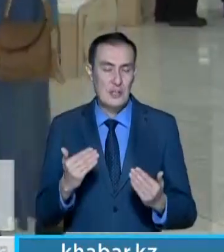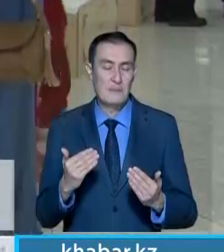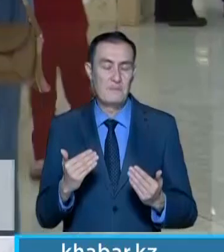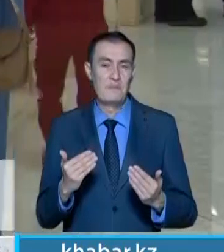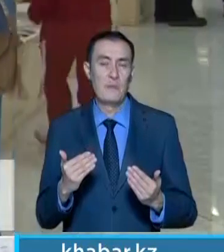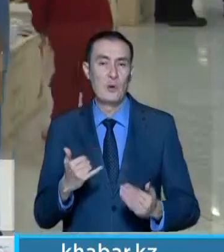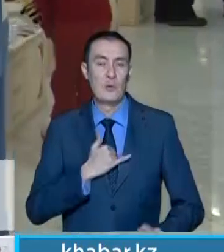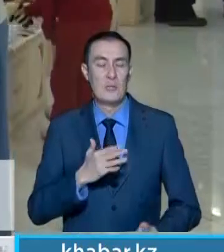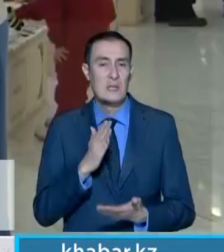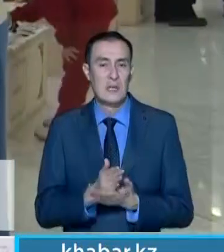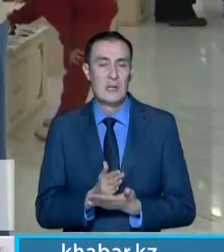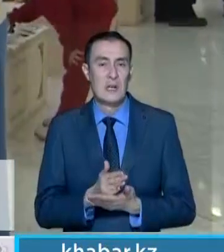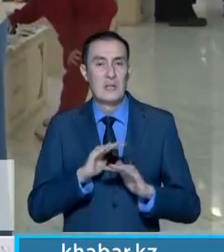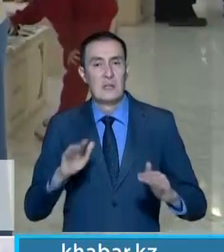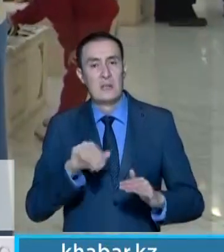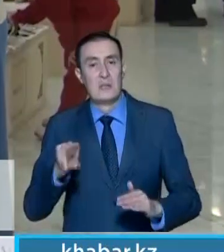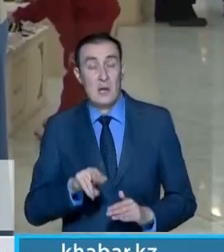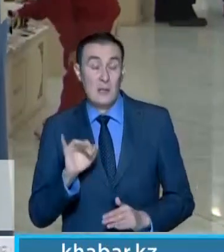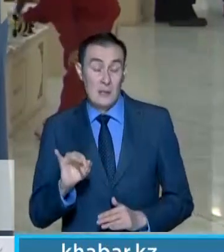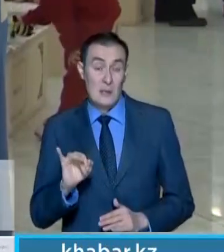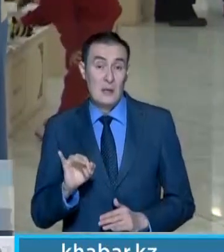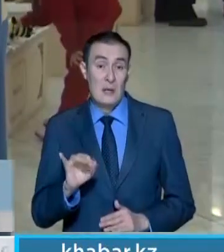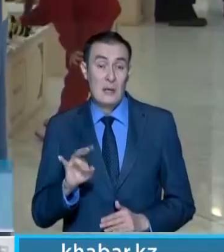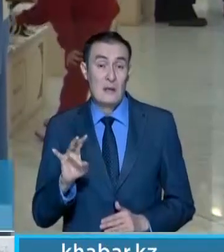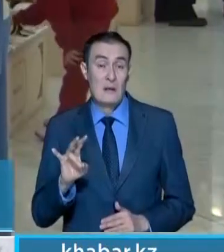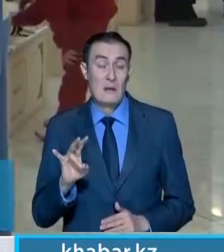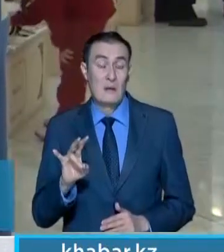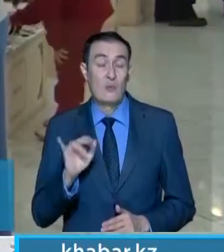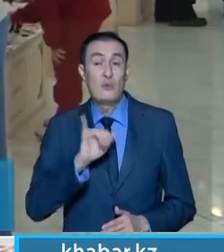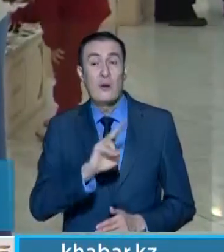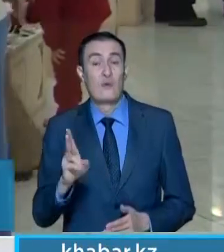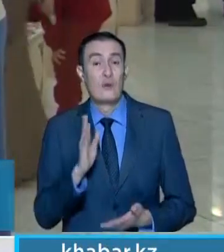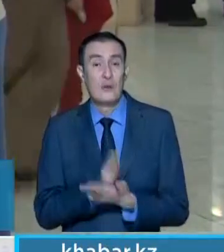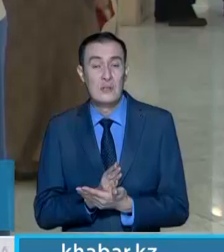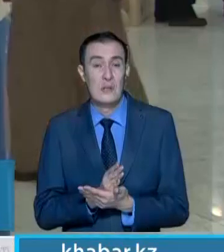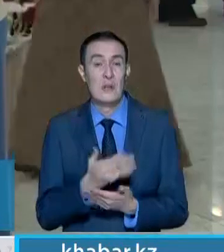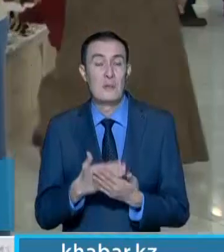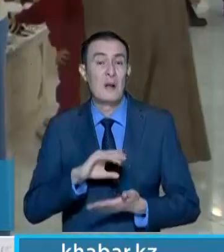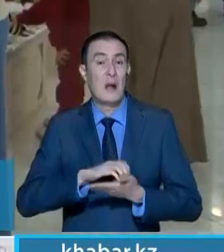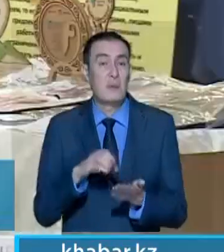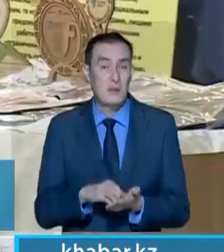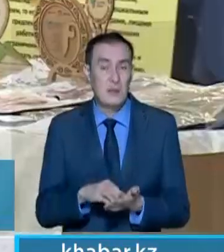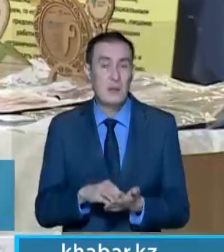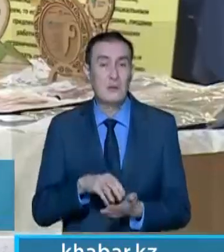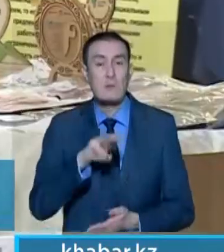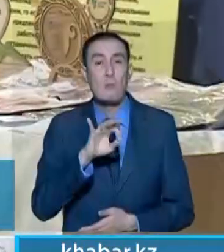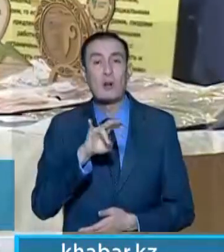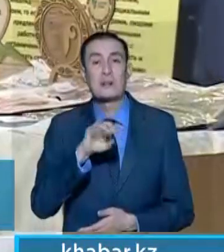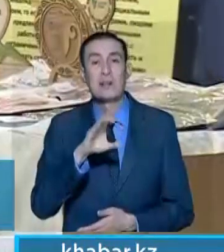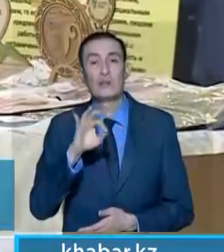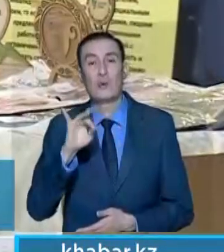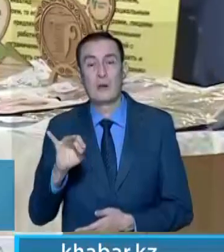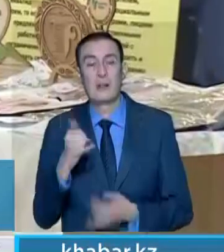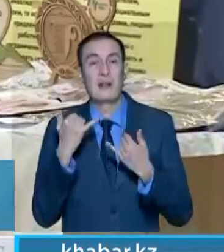смотрите, есть сады, и, в принципе, чуть ли не все, у которых есть, например, кабинеты Монтессори, да, то есть именно